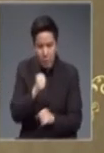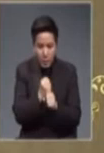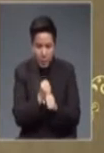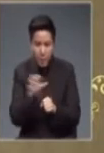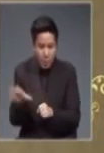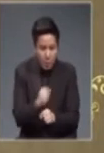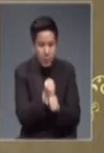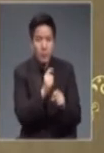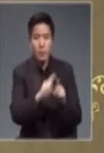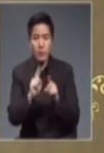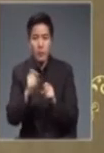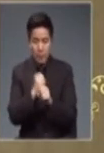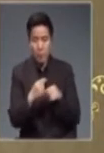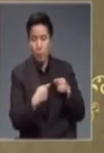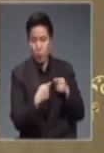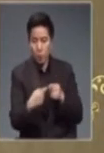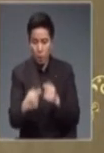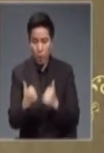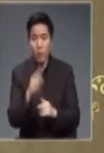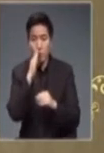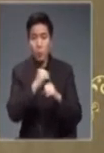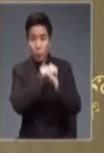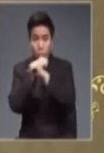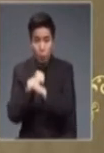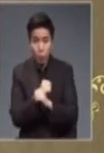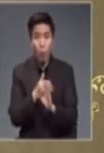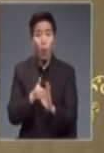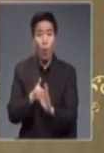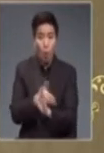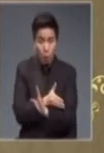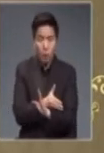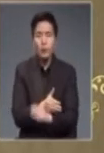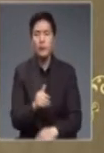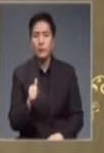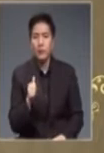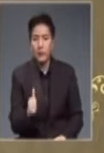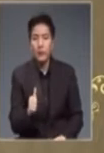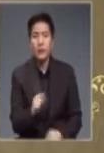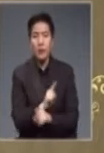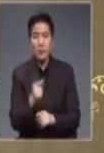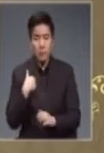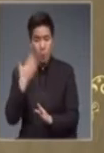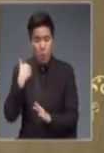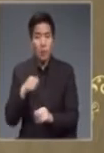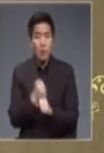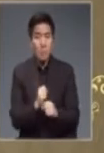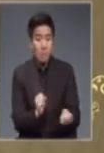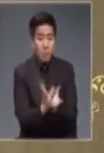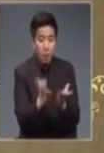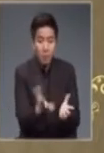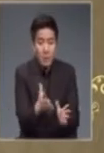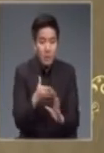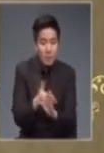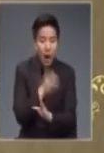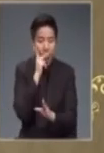ค่าเชื้อเพลิงลดค่าใช้จ่ายภาคครัวเรือนได้อีกด้วยซึ่งนับเป็นแบบอย่างที่ดีตามหลักปรัชญาของเศรษฐกิจพอเพียงที่น่าชื่นชม